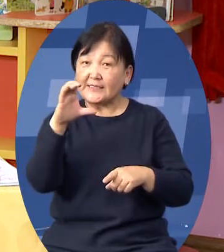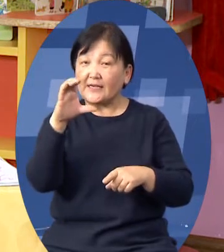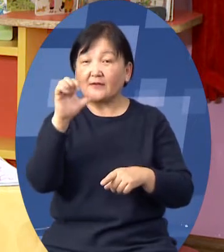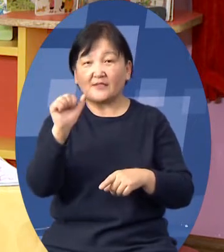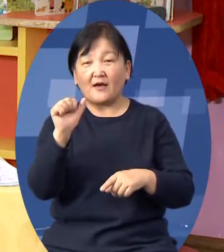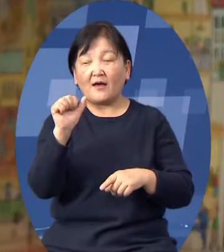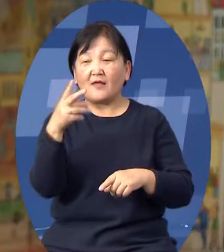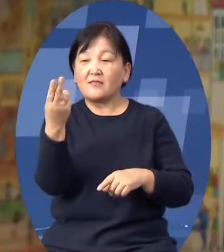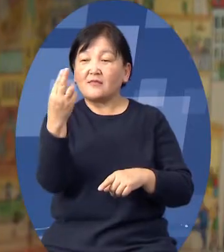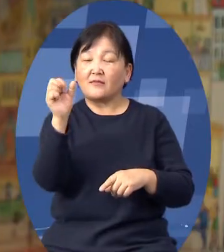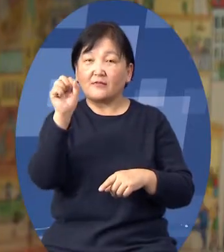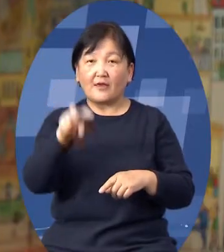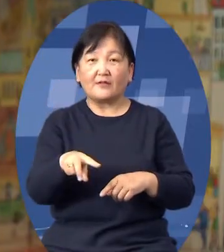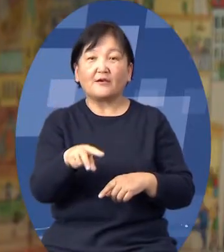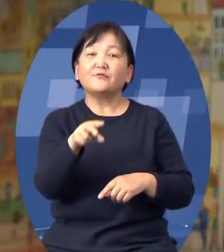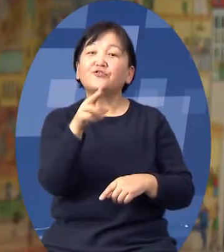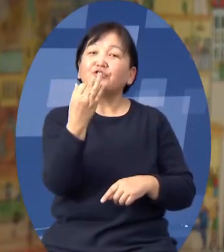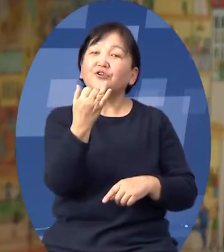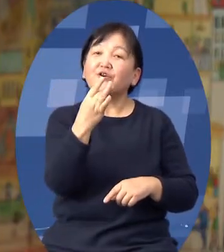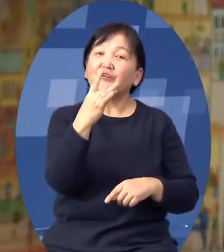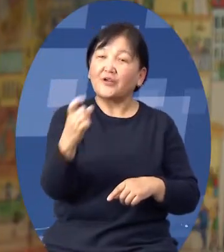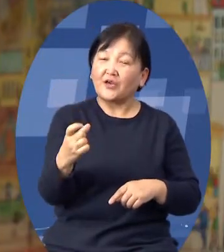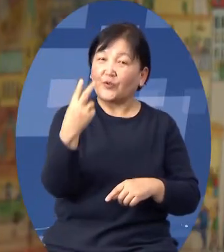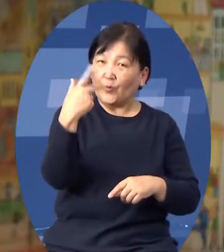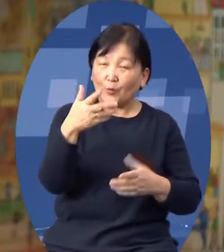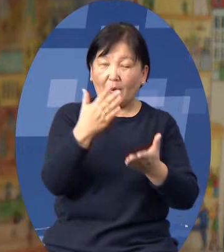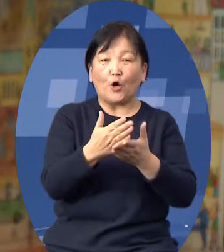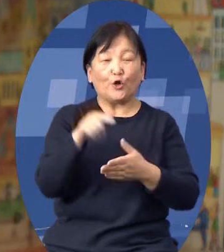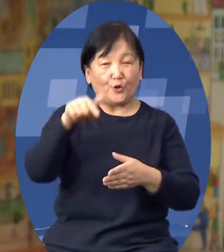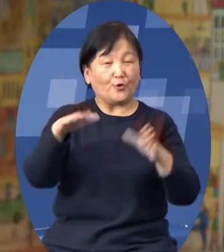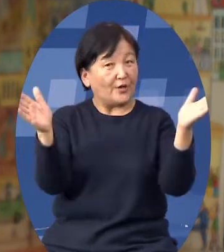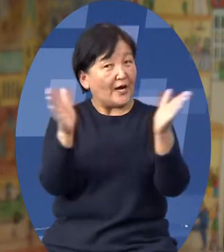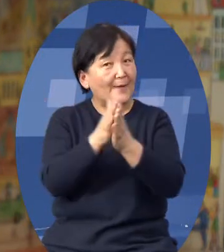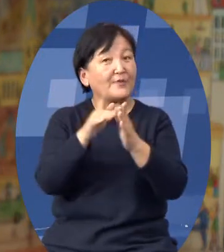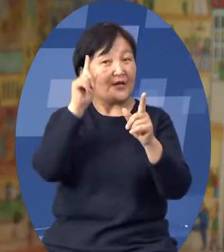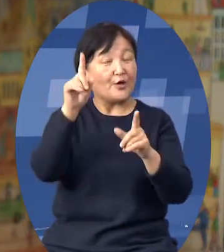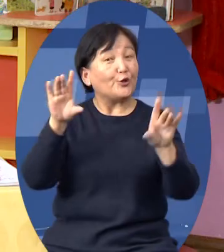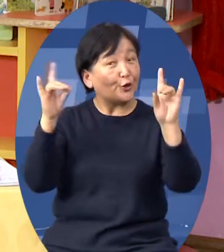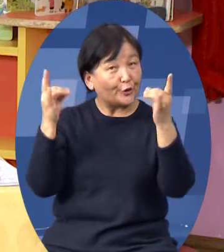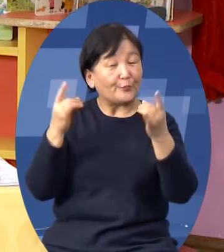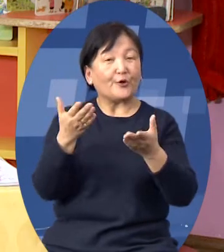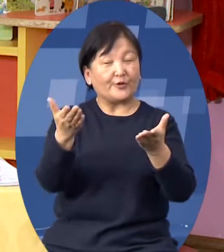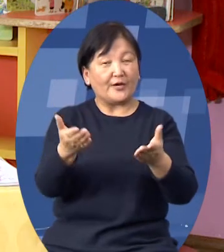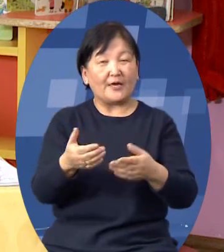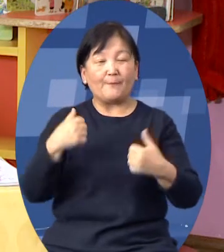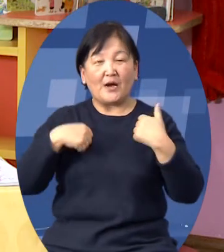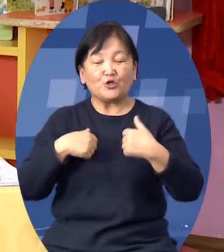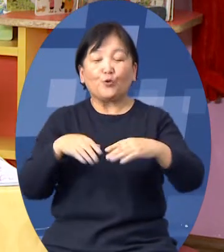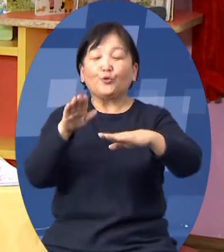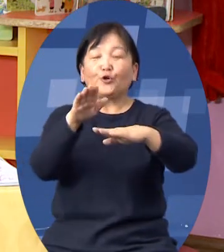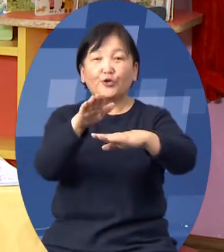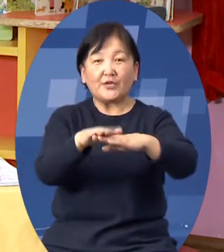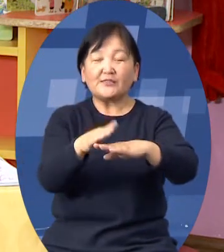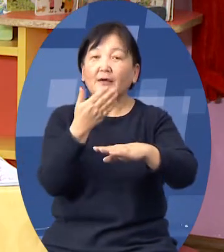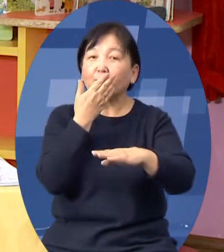ис иш аваа маань үгийн ихэнд хилэгдэж байна. За, одоо бүгдээрээ нэг тоглоом тоглоё. Багш нь өмнөө